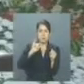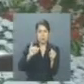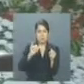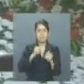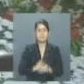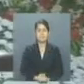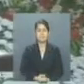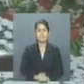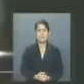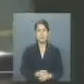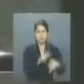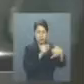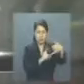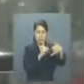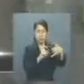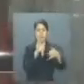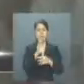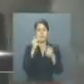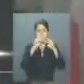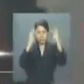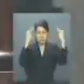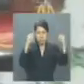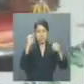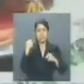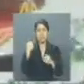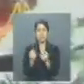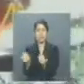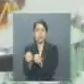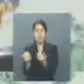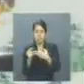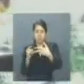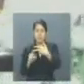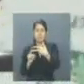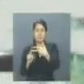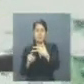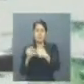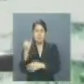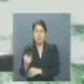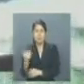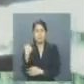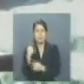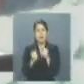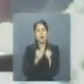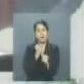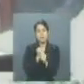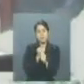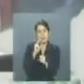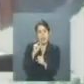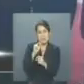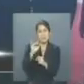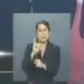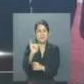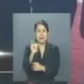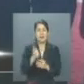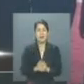การเสียชีวิตของนายคิมจองอิลโดยมีนายคิมจองอุนบุตรชายคนสุดท้องวัยไม่ถึง30ปีเป็นผู้สืบทอดอำนาจทั้ง